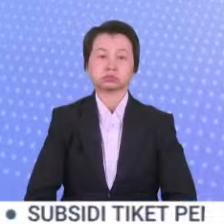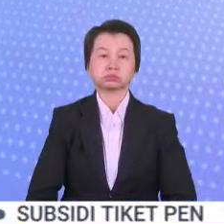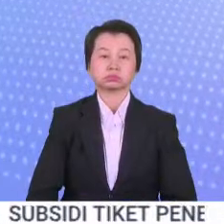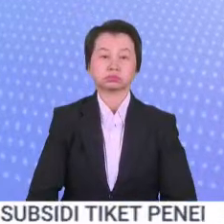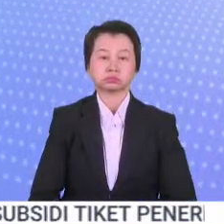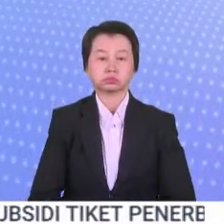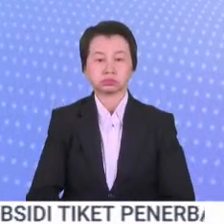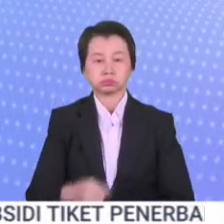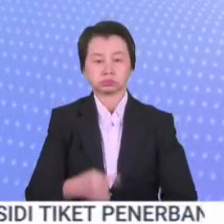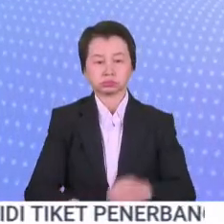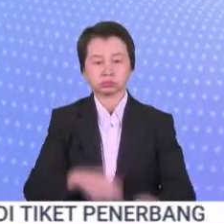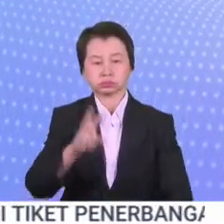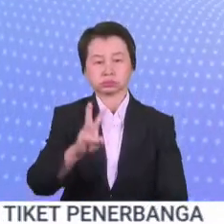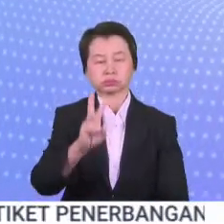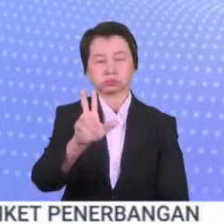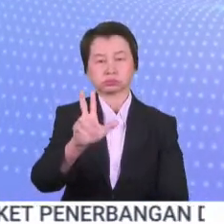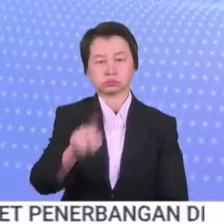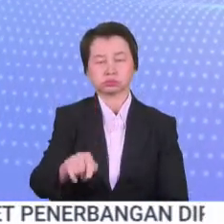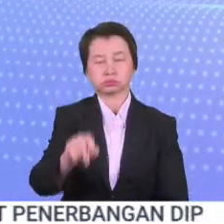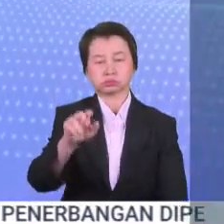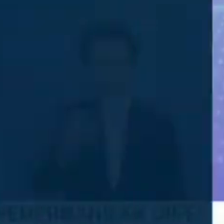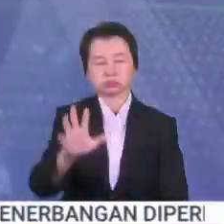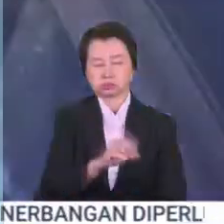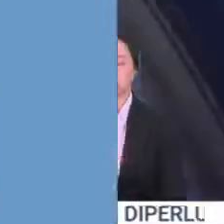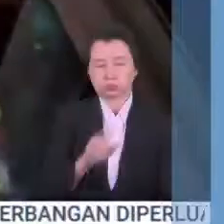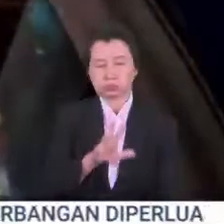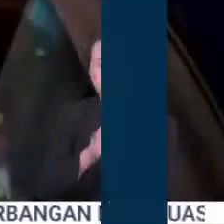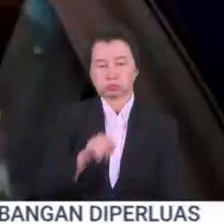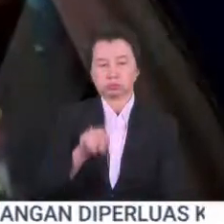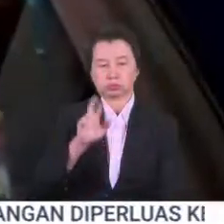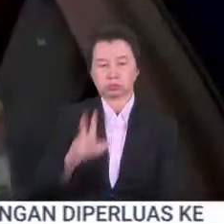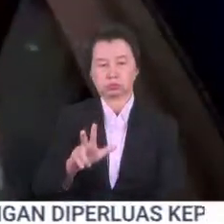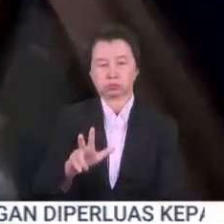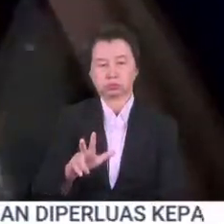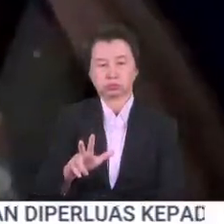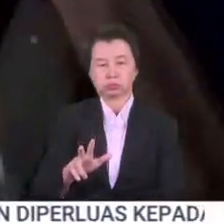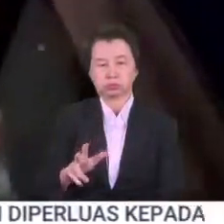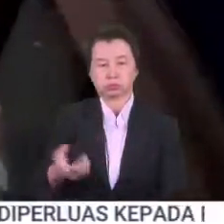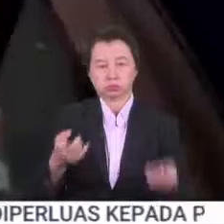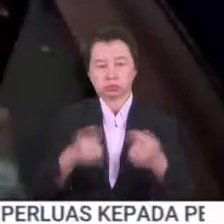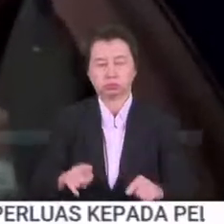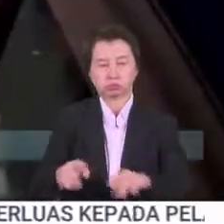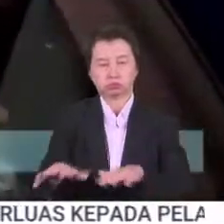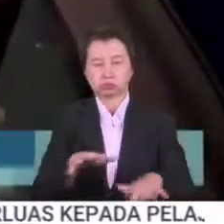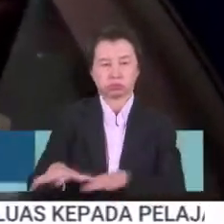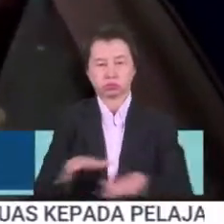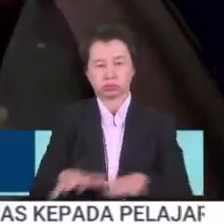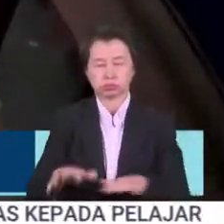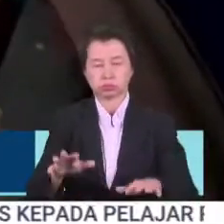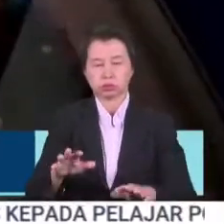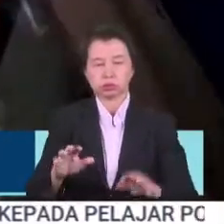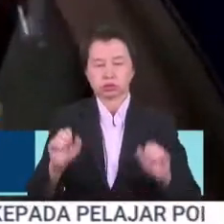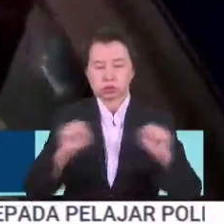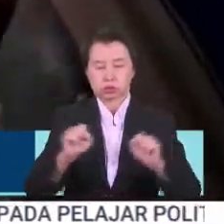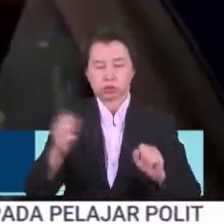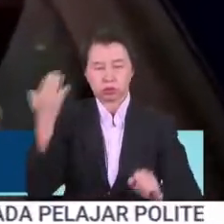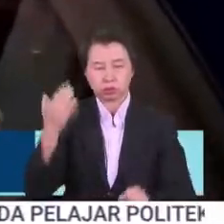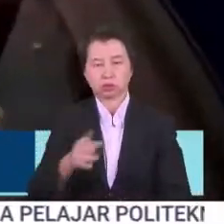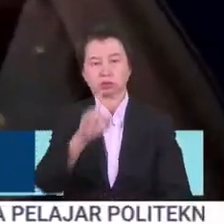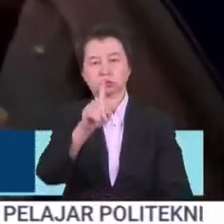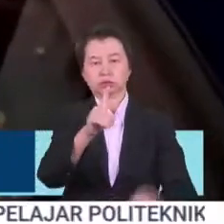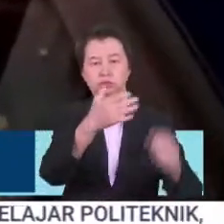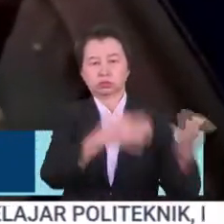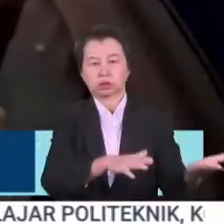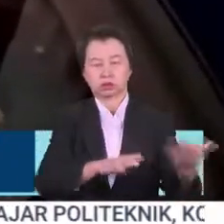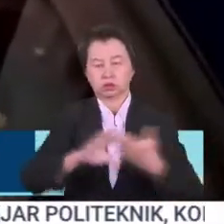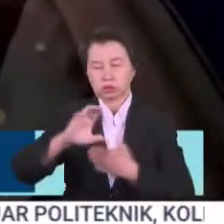Gempa bumi magnitud 6.3 dan 5.3 yang melanda barat Nepal pada Selasa lalu mengorbankan satu nyawa